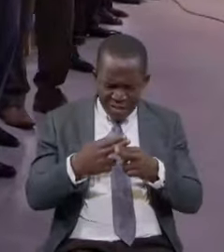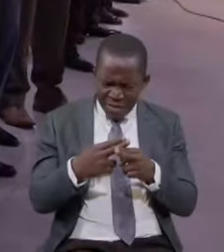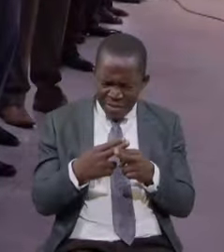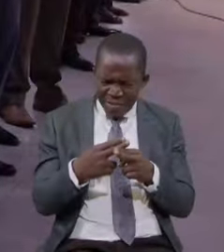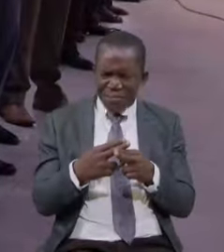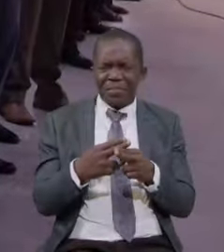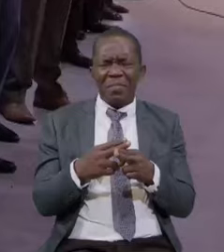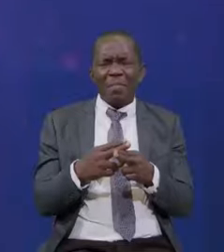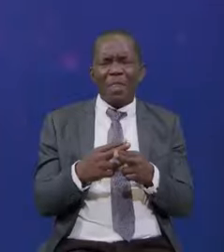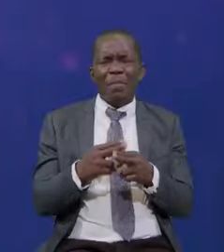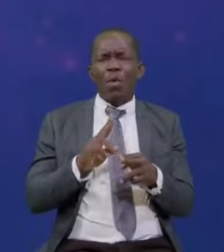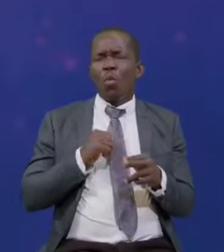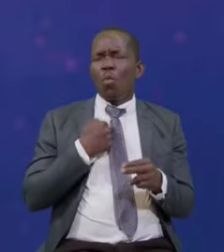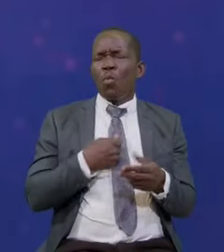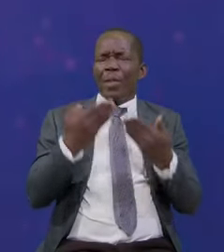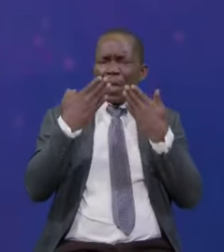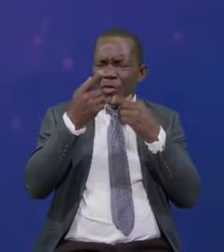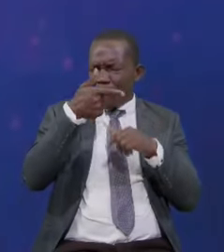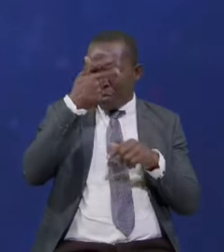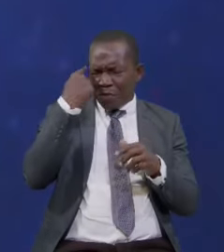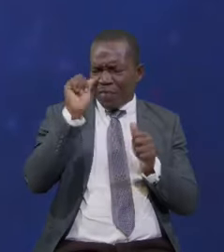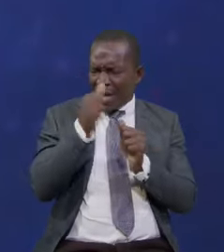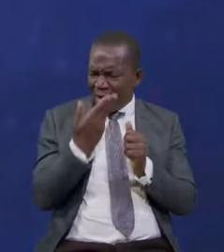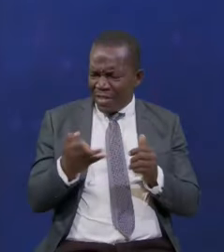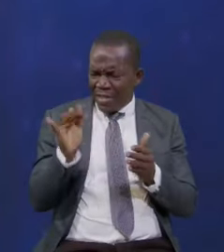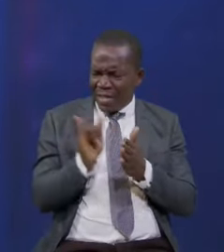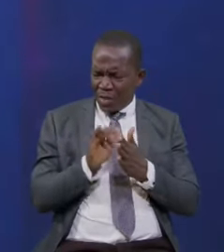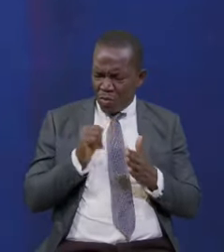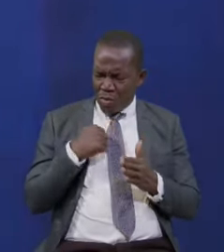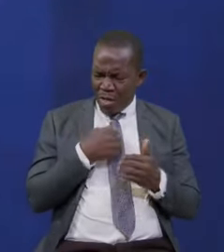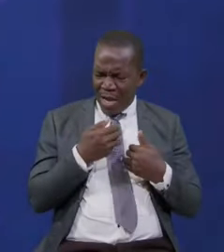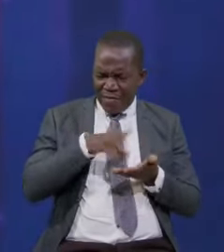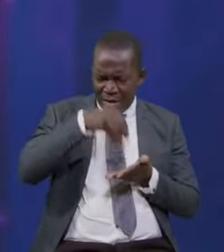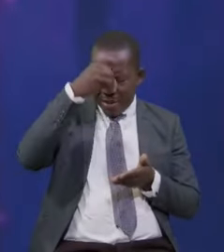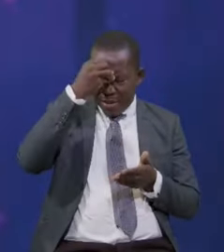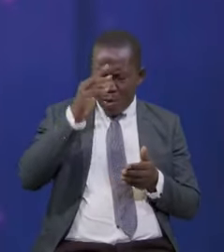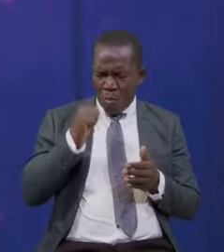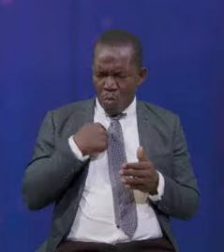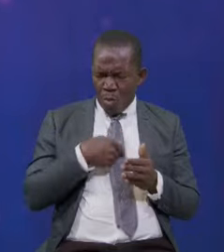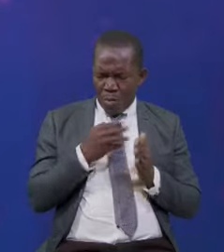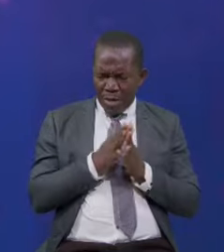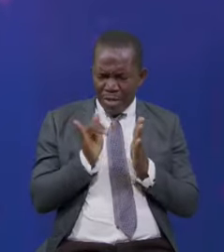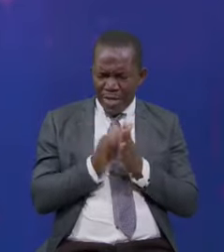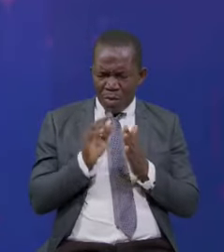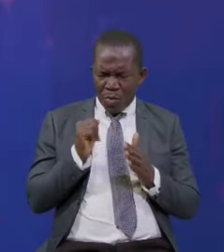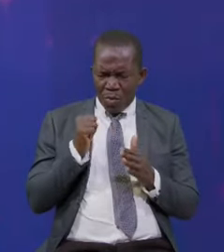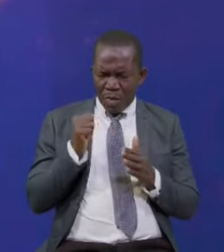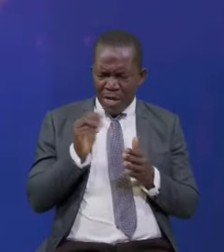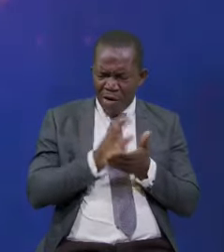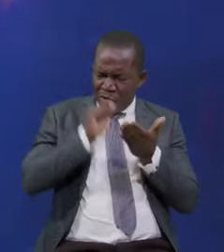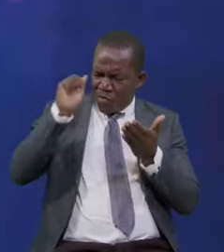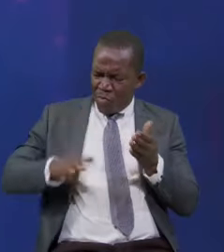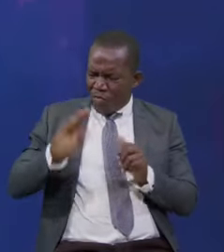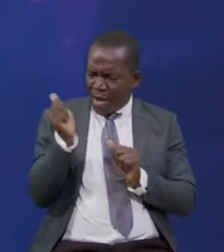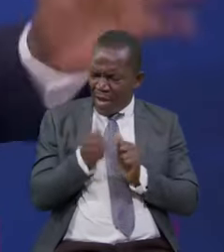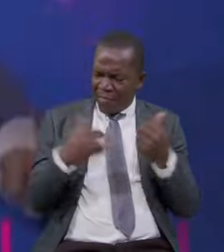nous te remercions pour tout ce que nous avons appris nous prions que tu ôtes toute crainte de